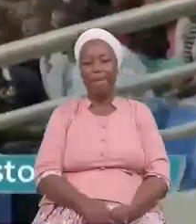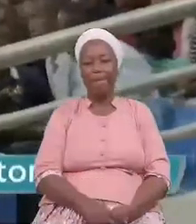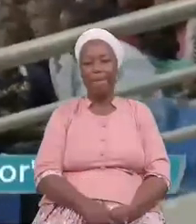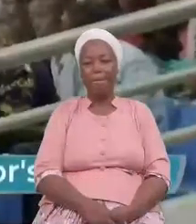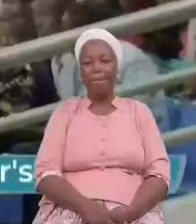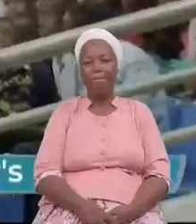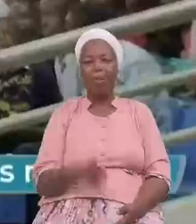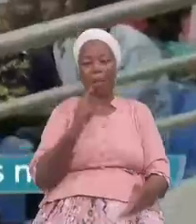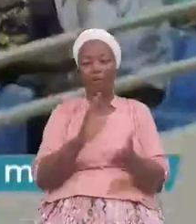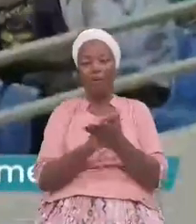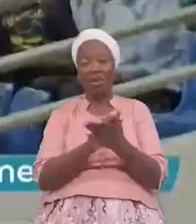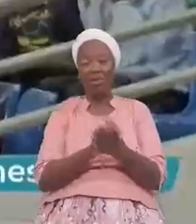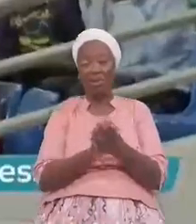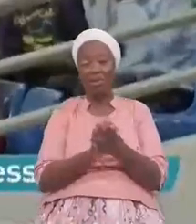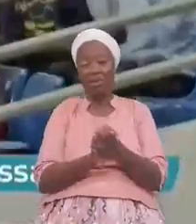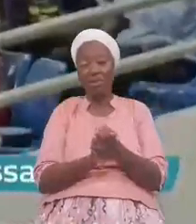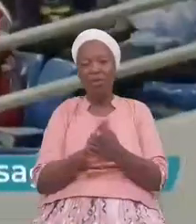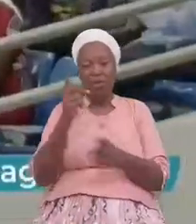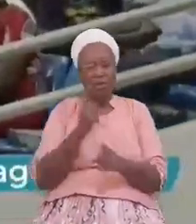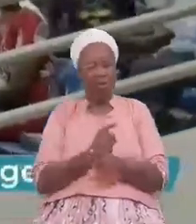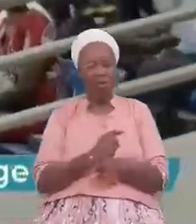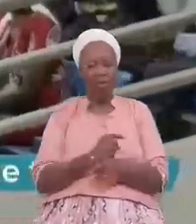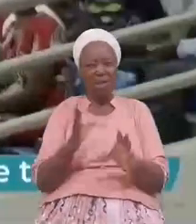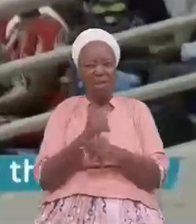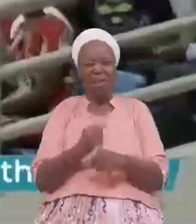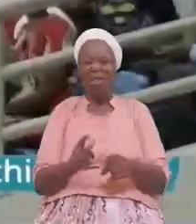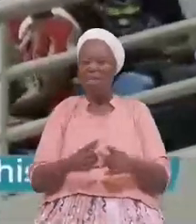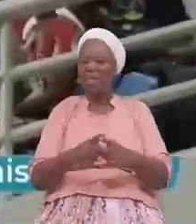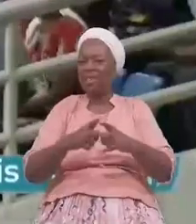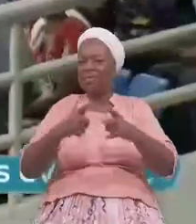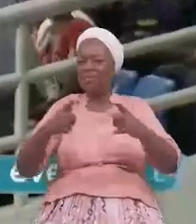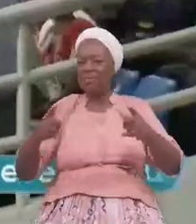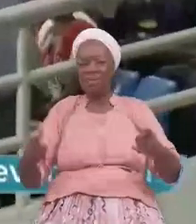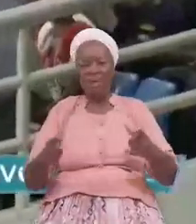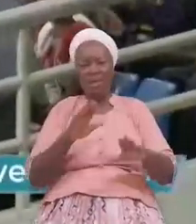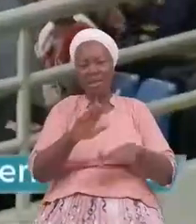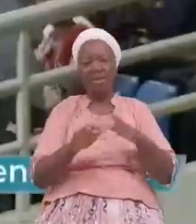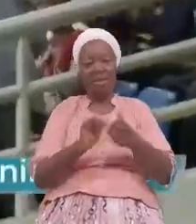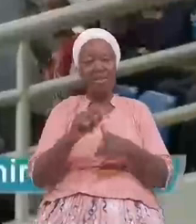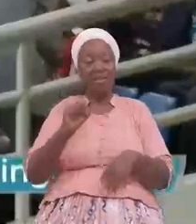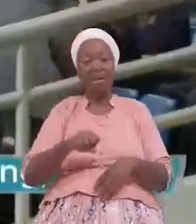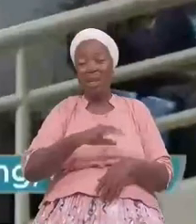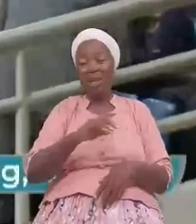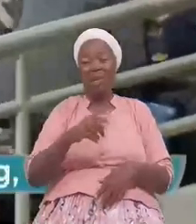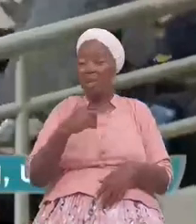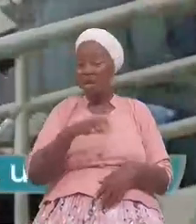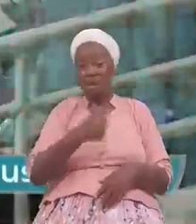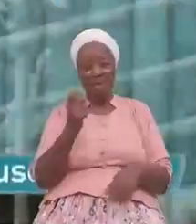Félicitations. Vous venez de faire le plus grand pas et vous avez reçu la plus grande